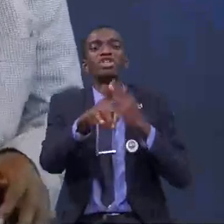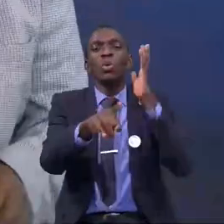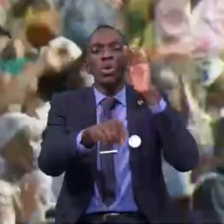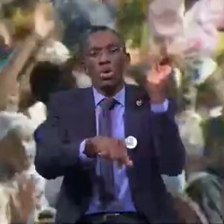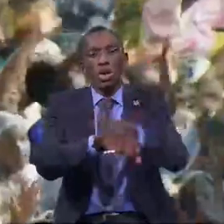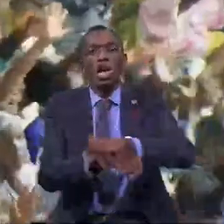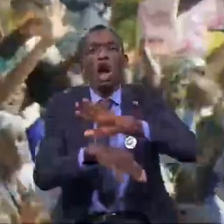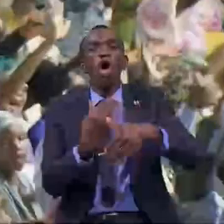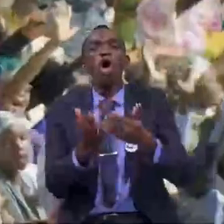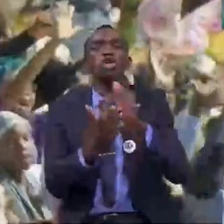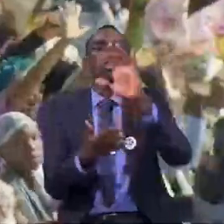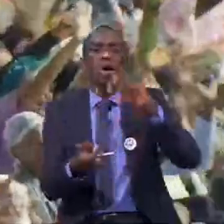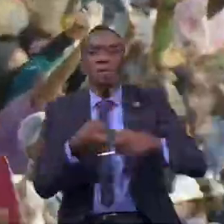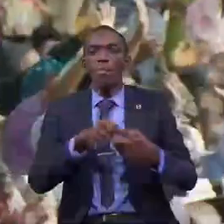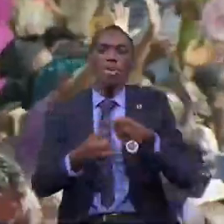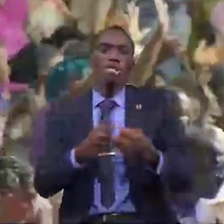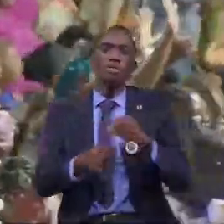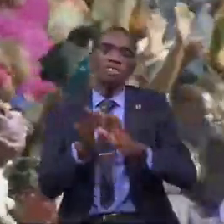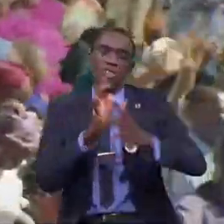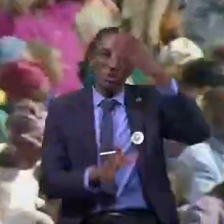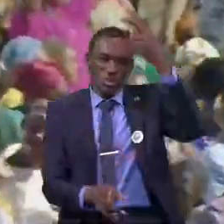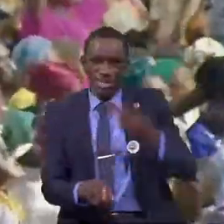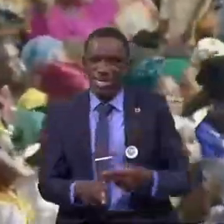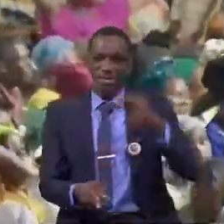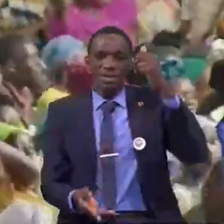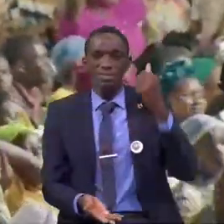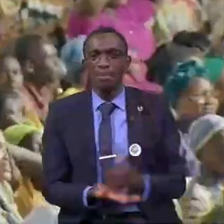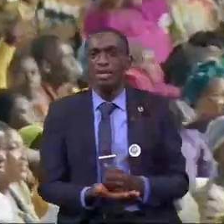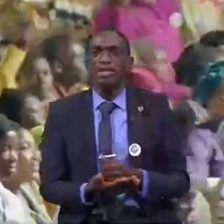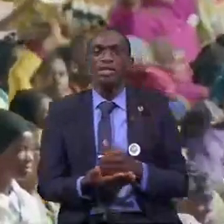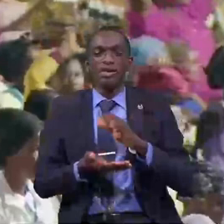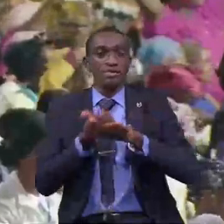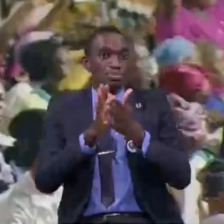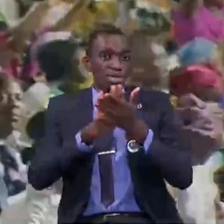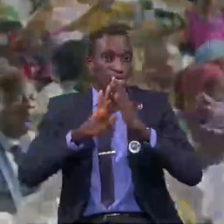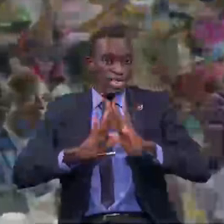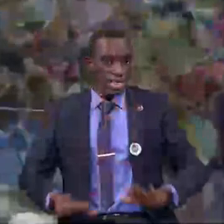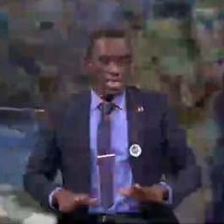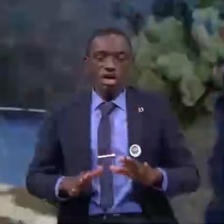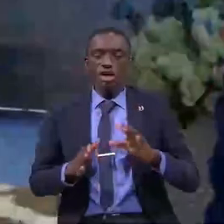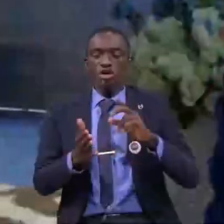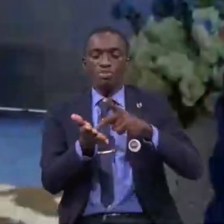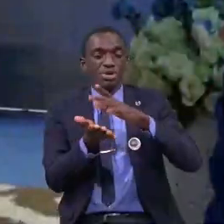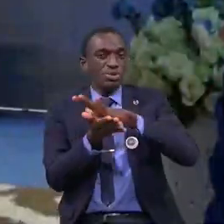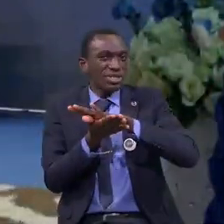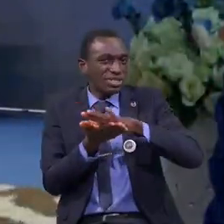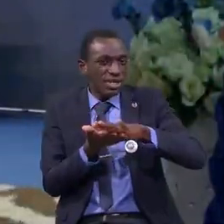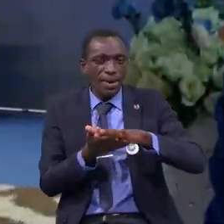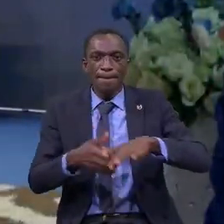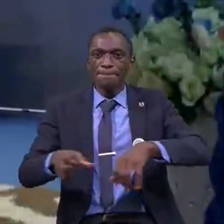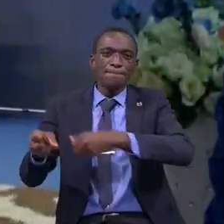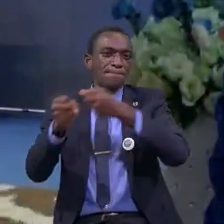Et tu vas vaincre tous tes problèmes. La paix, la pureté, la